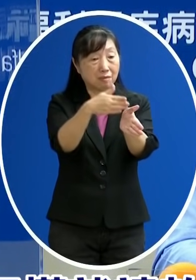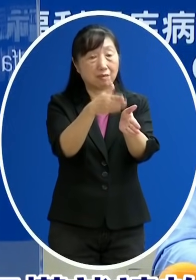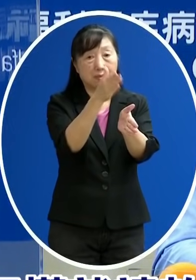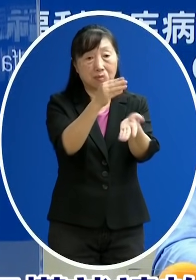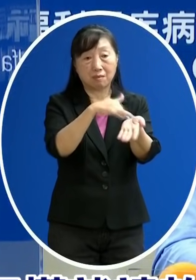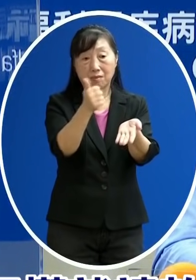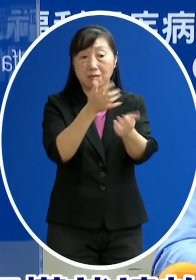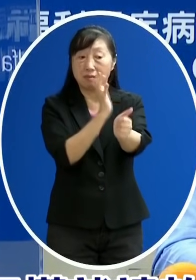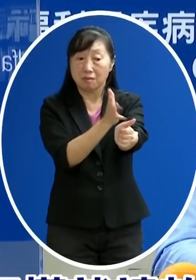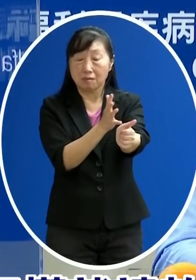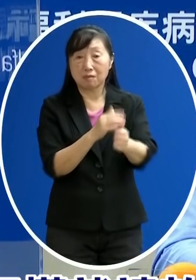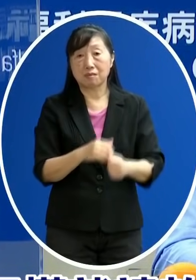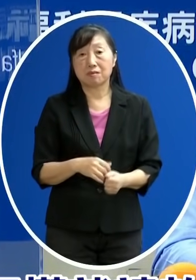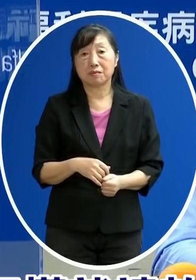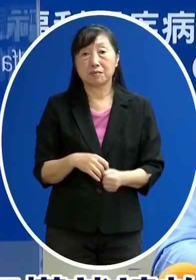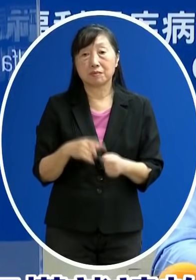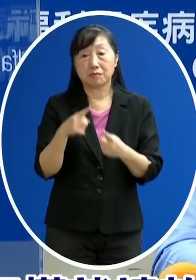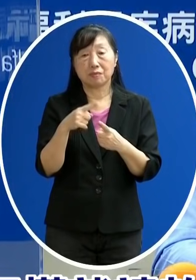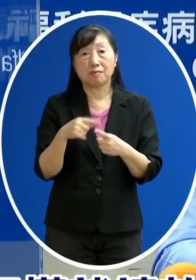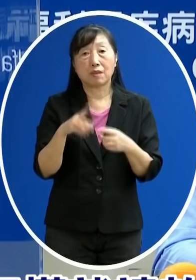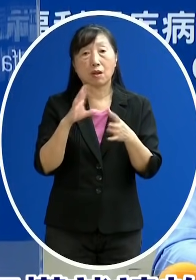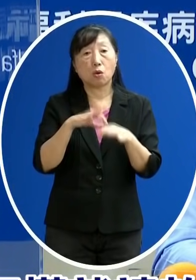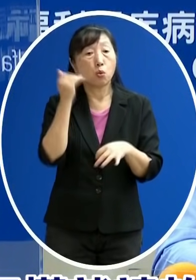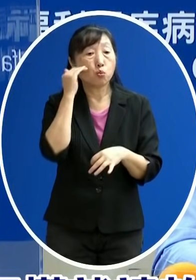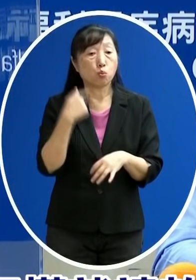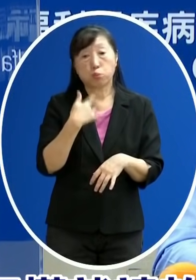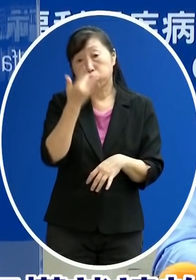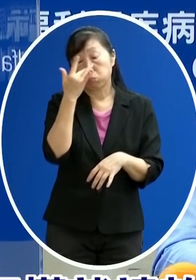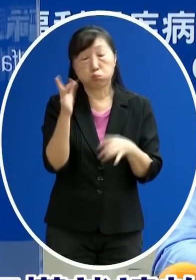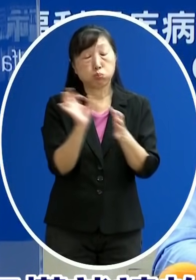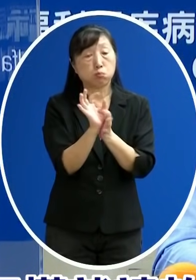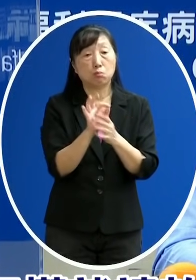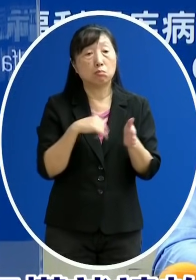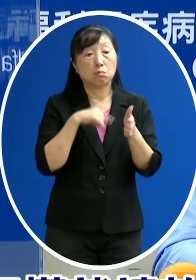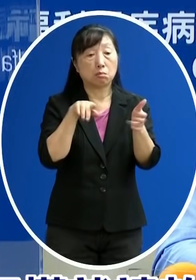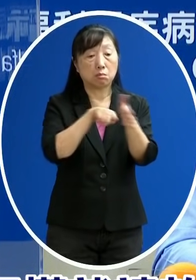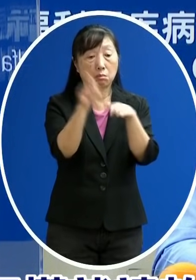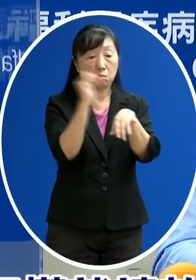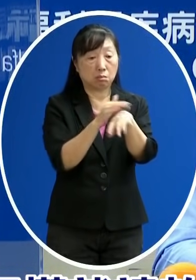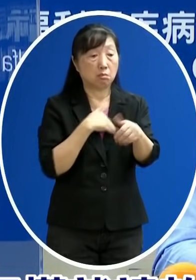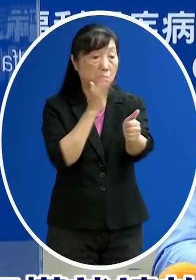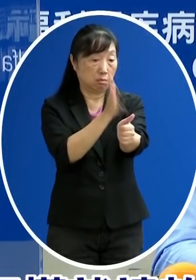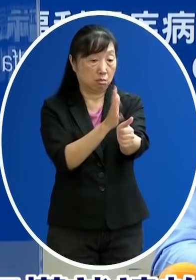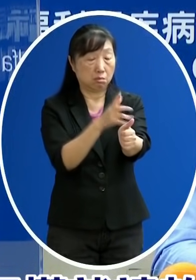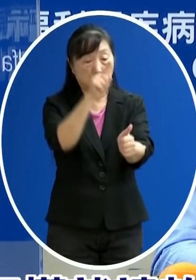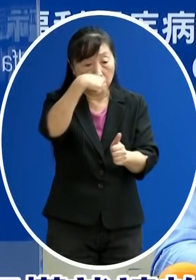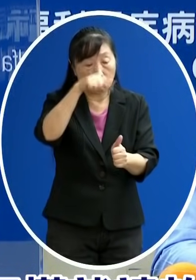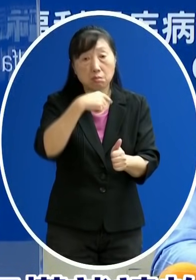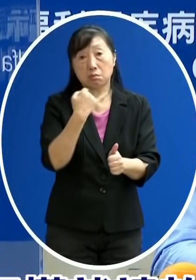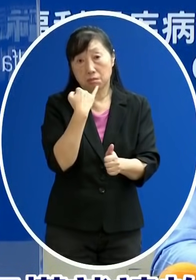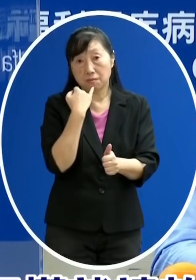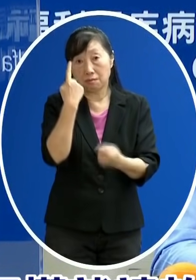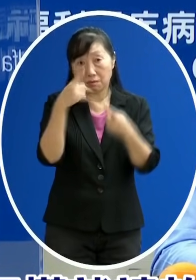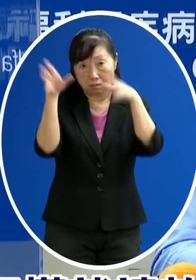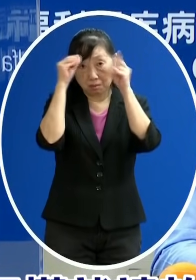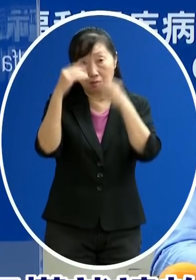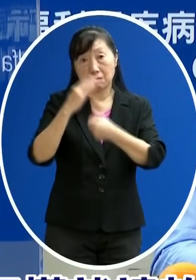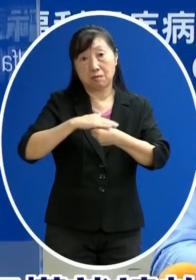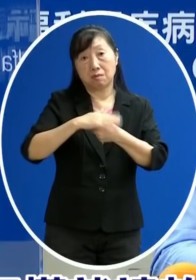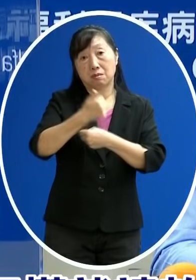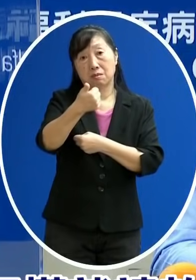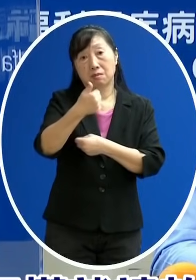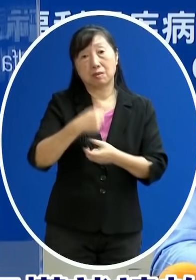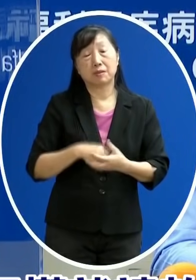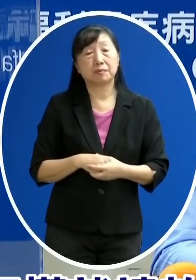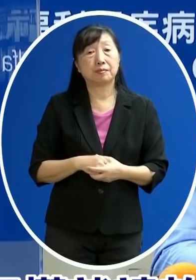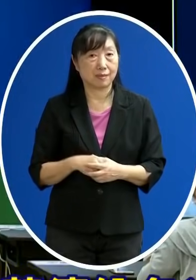教。我们一般都是这样子，如果我们不懂，就跟专业的人请教一下，那这样会对这个资讯的了解会更透彻